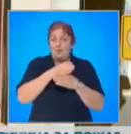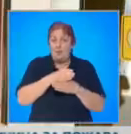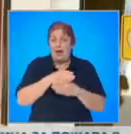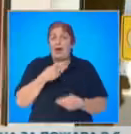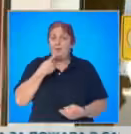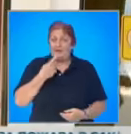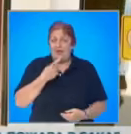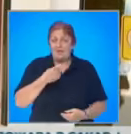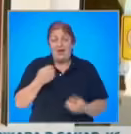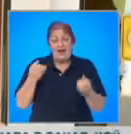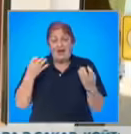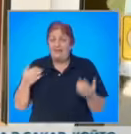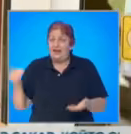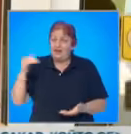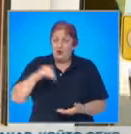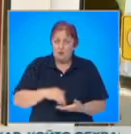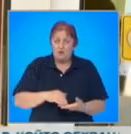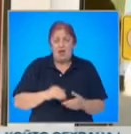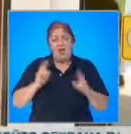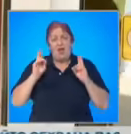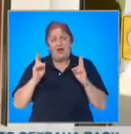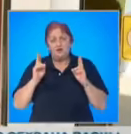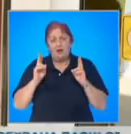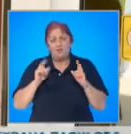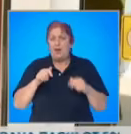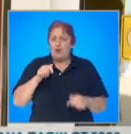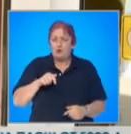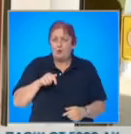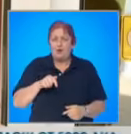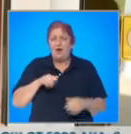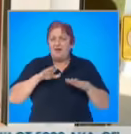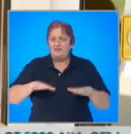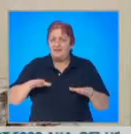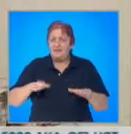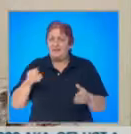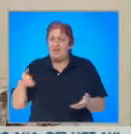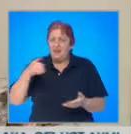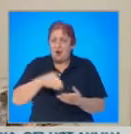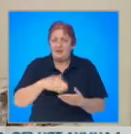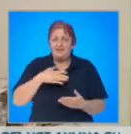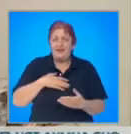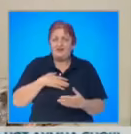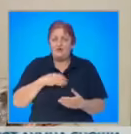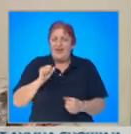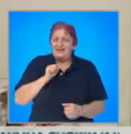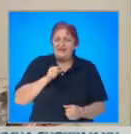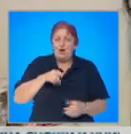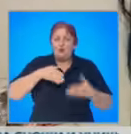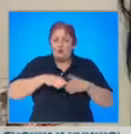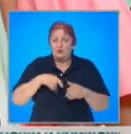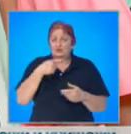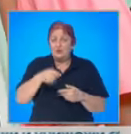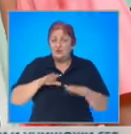Питах, градинката дойда. Решихме тук да децата да оди. Имаше страх от родителите да си